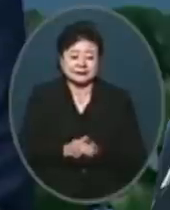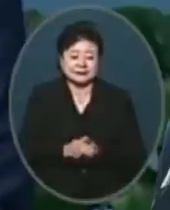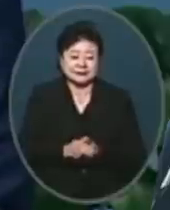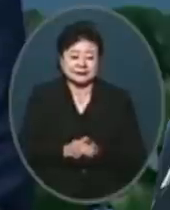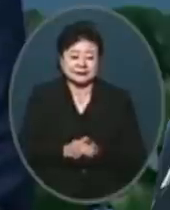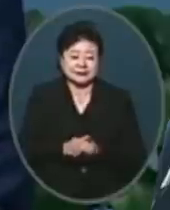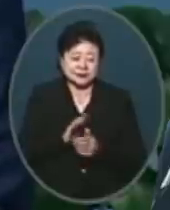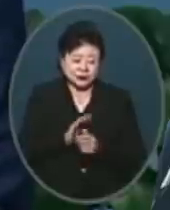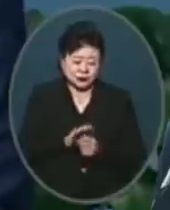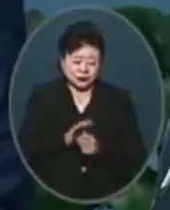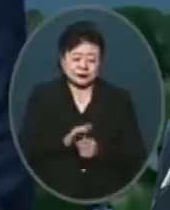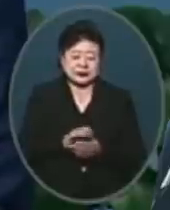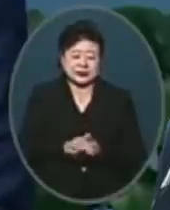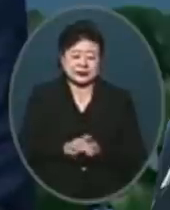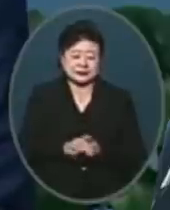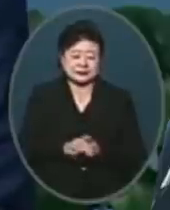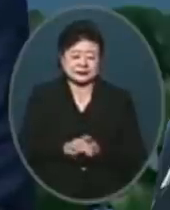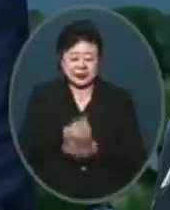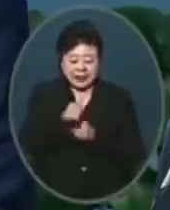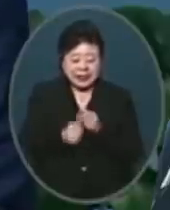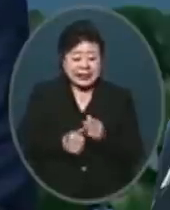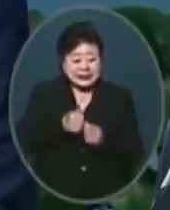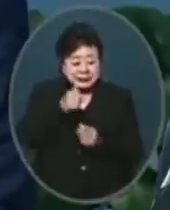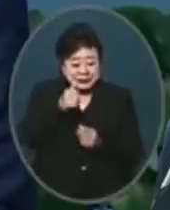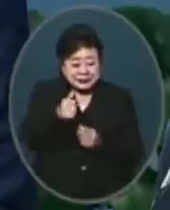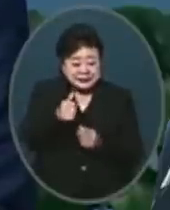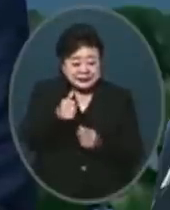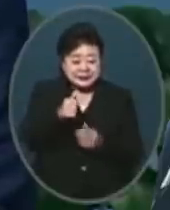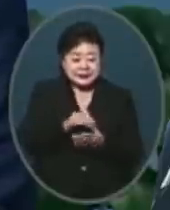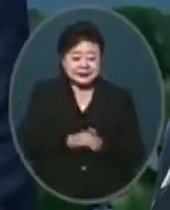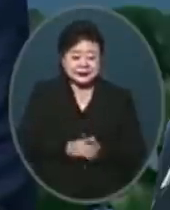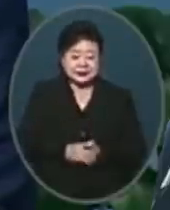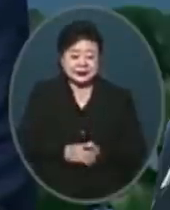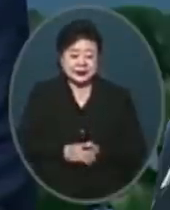일어나시는 것이기 때문에 하나님이